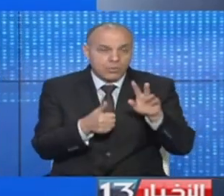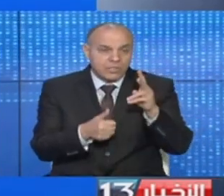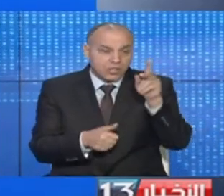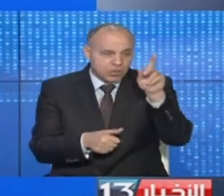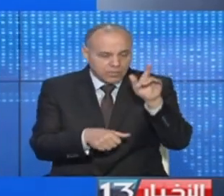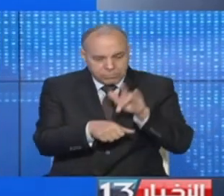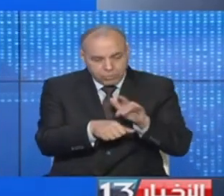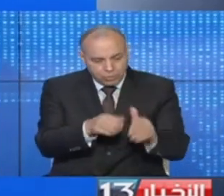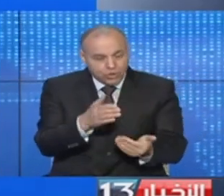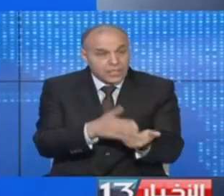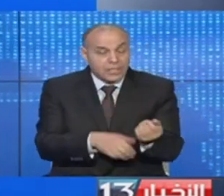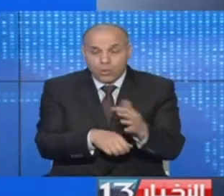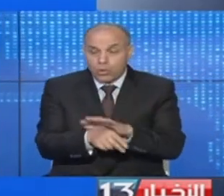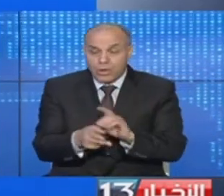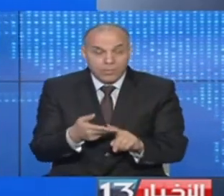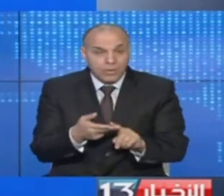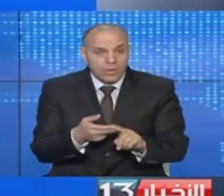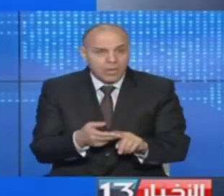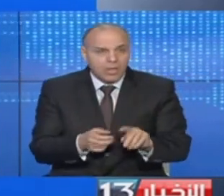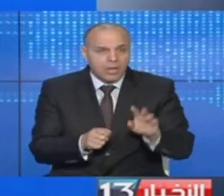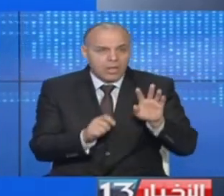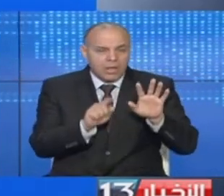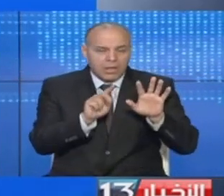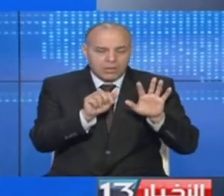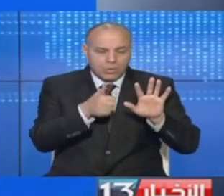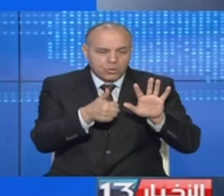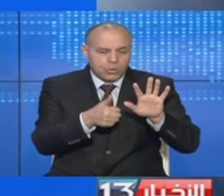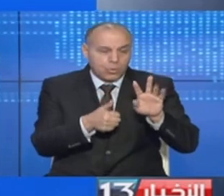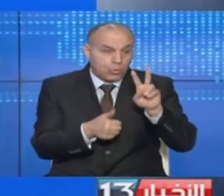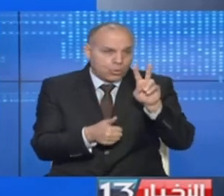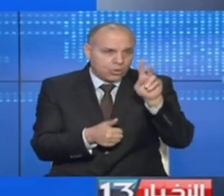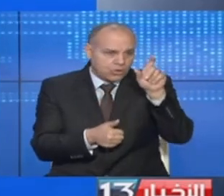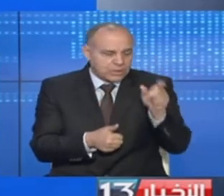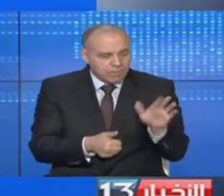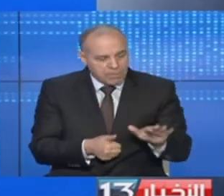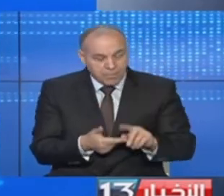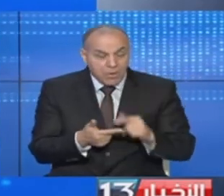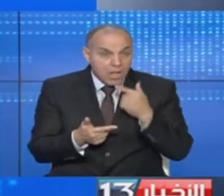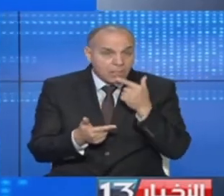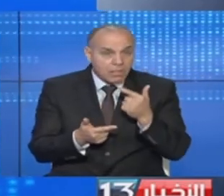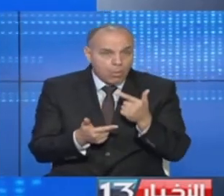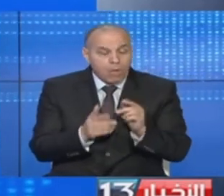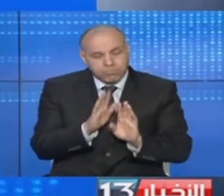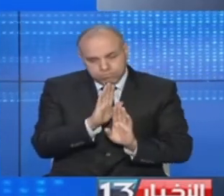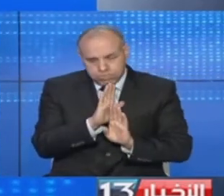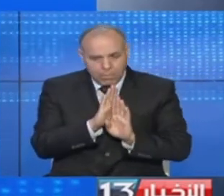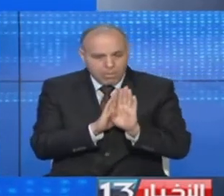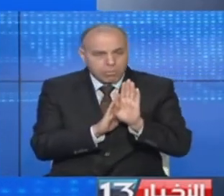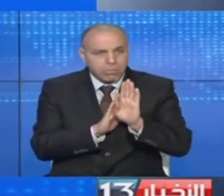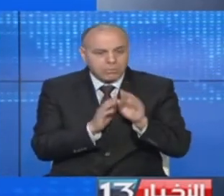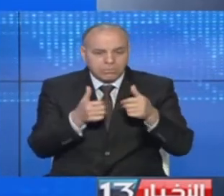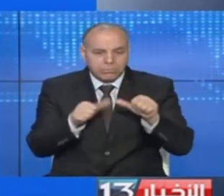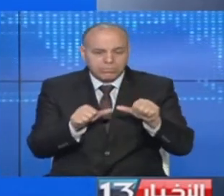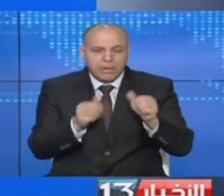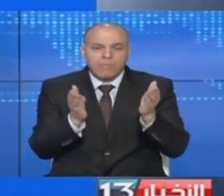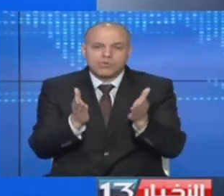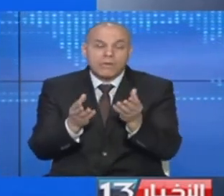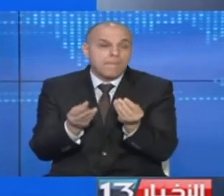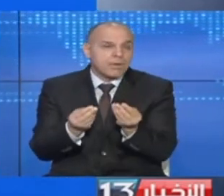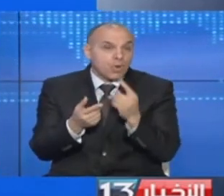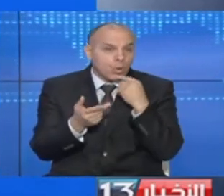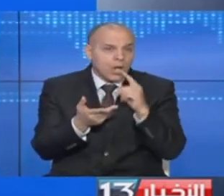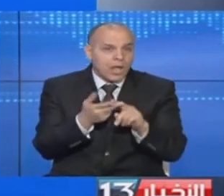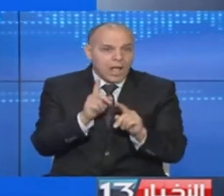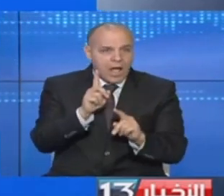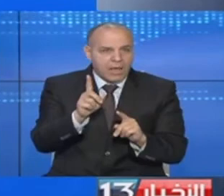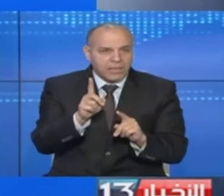1762 إصابة جديدة و62 حالة وفاة، وضع أدى إلى ارتفاع عدد المقيمين بالمستشفيات